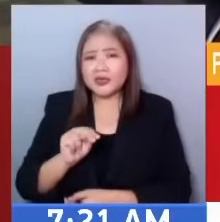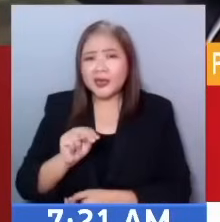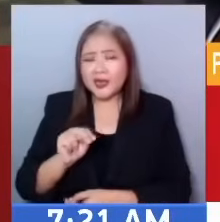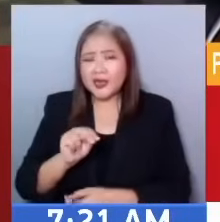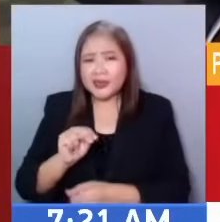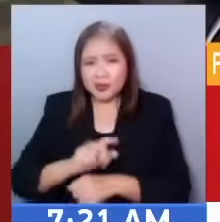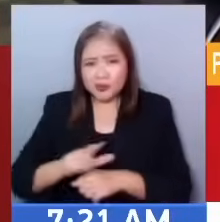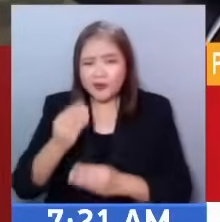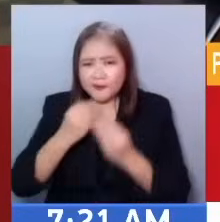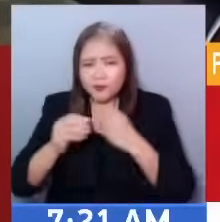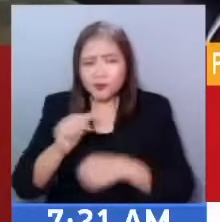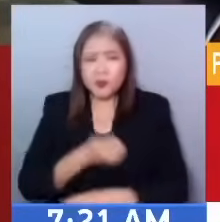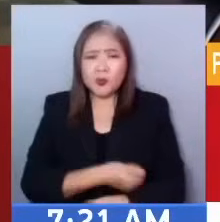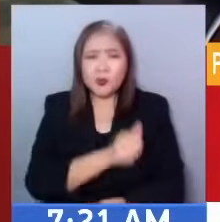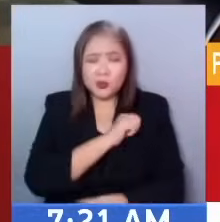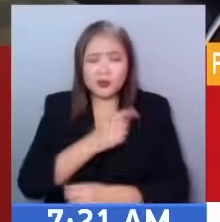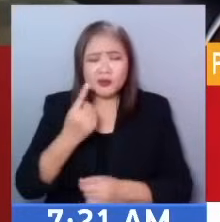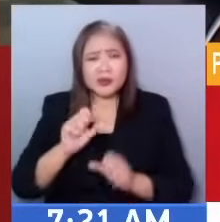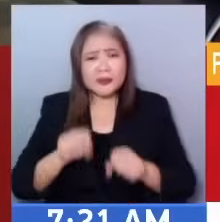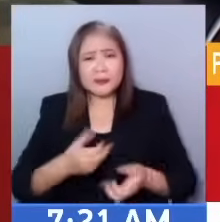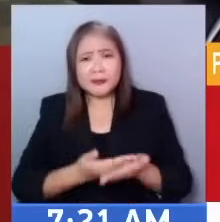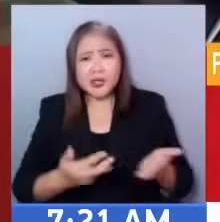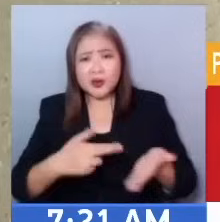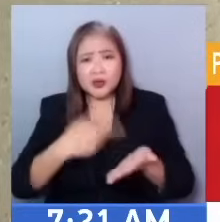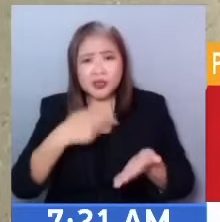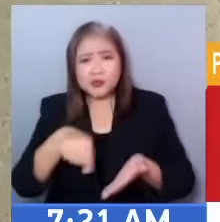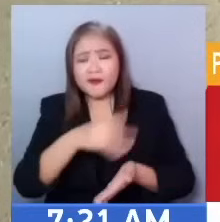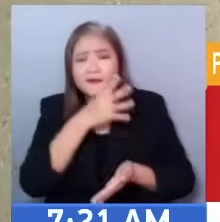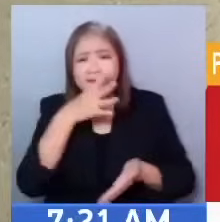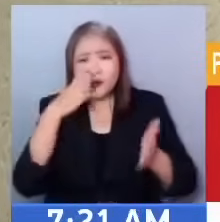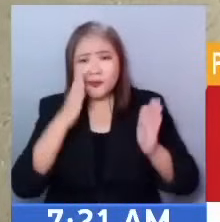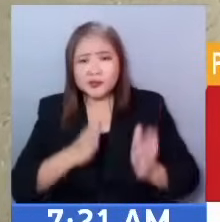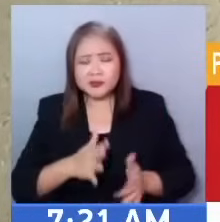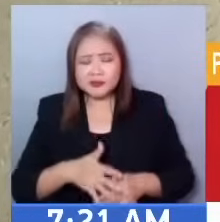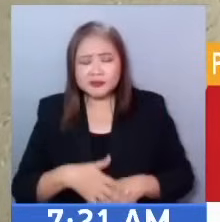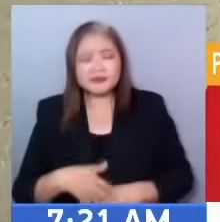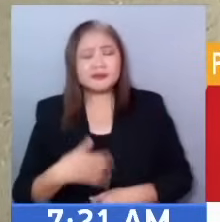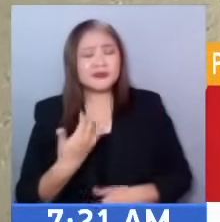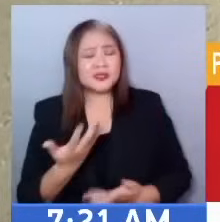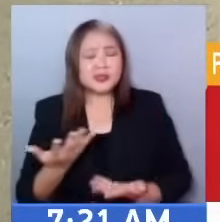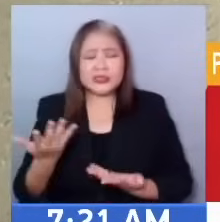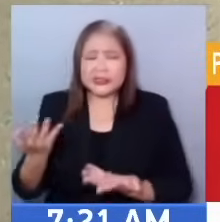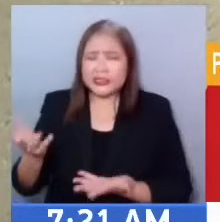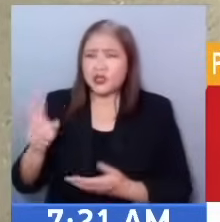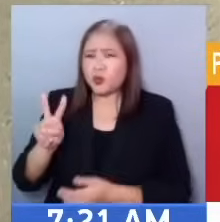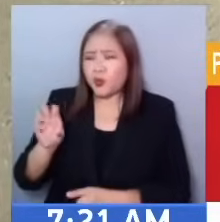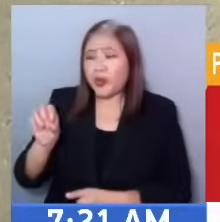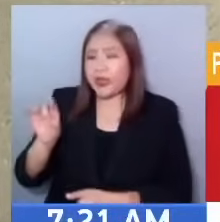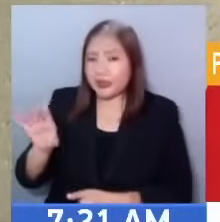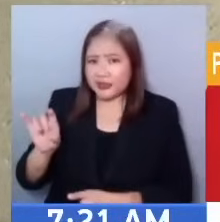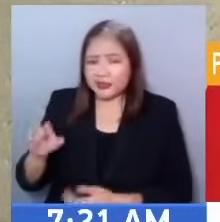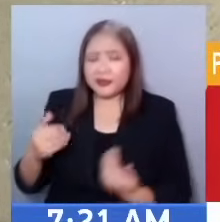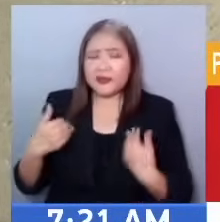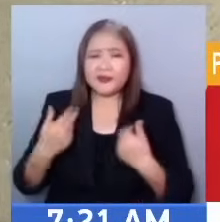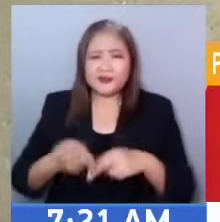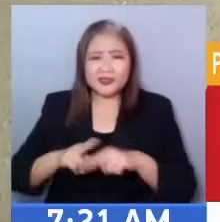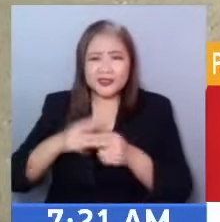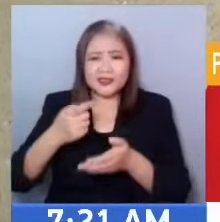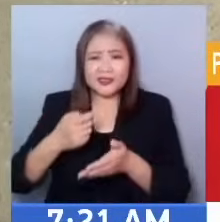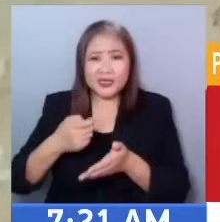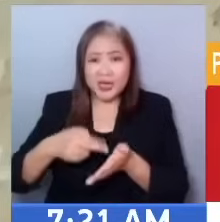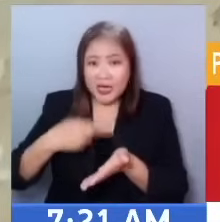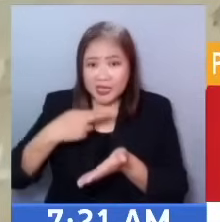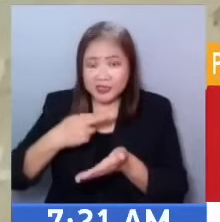magsasaka. Senadora. Alam nyo, noong 2018, nagtaas ang bigas from 32 to